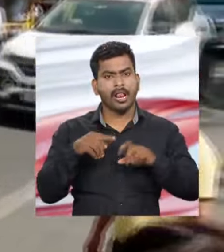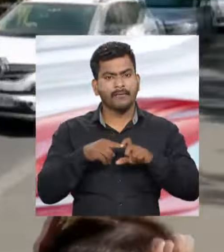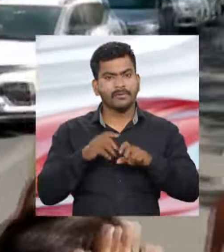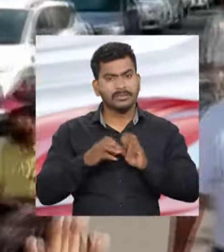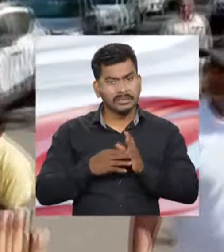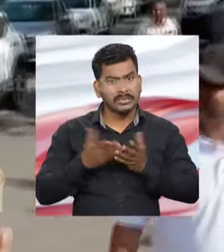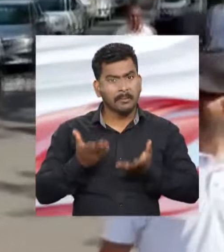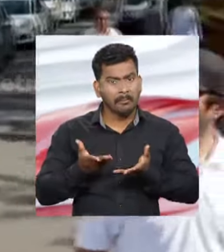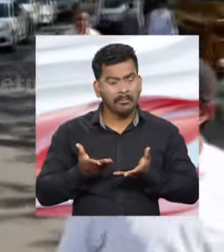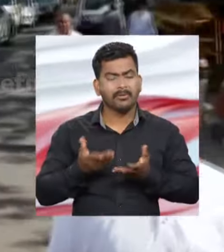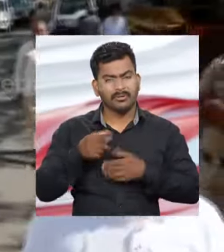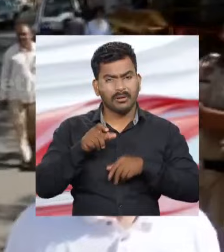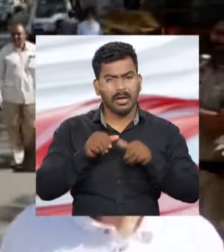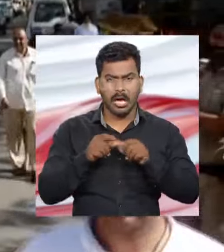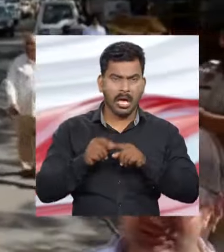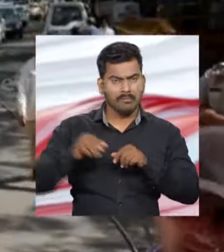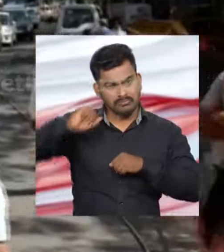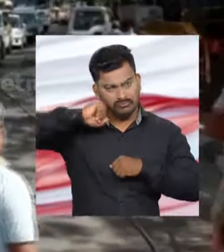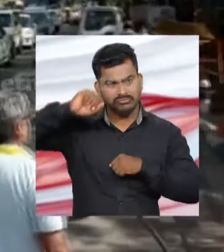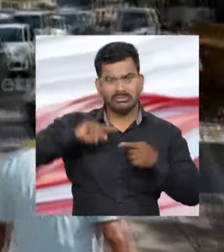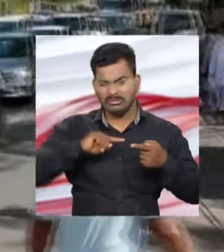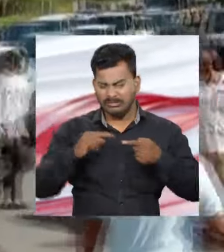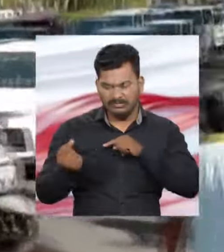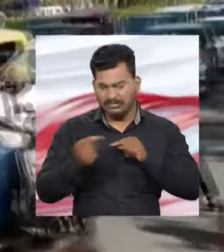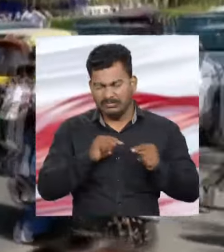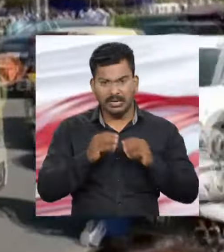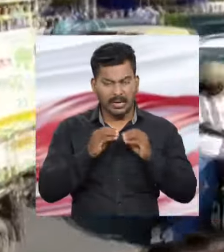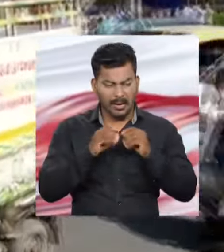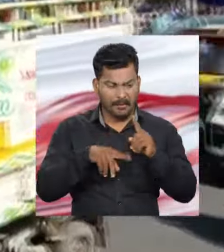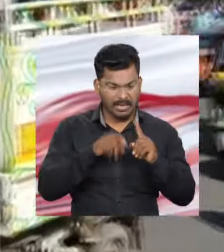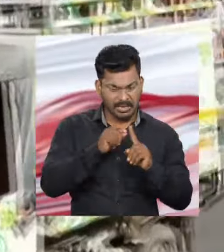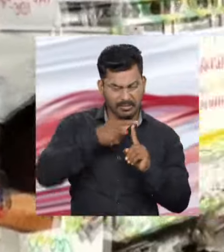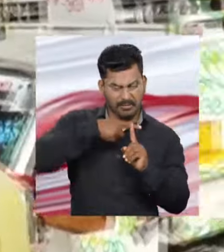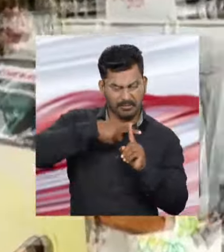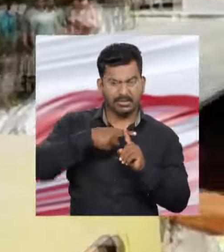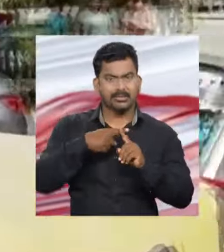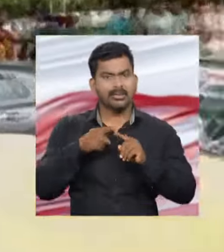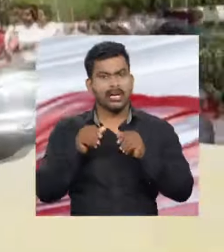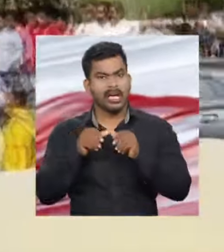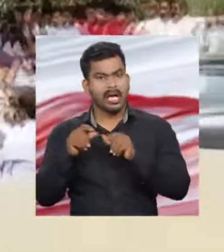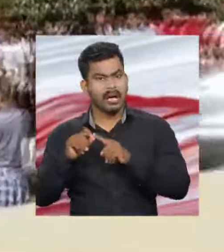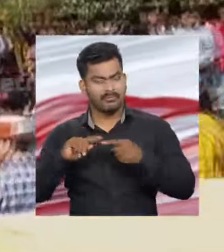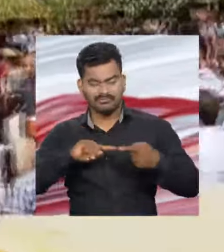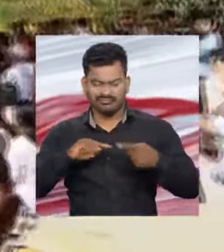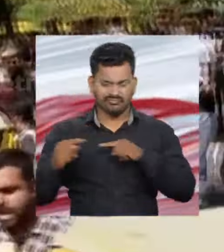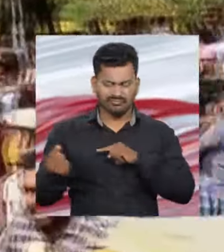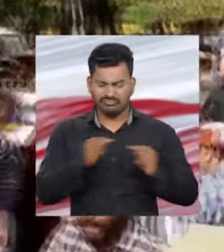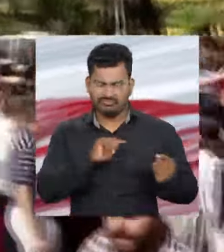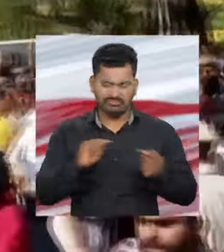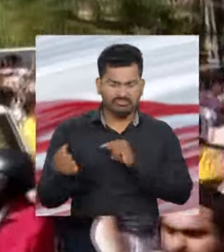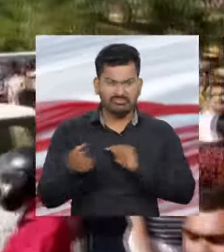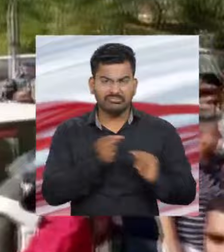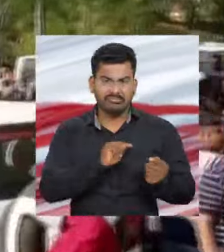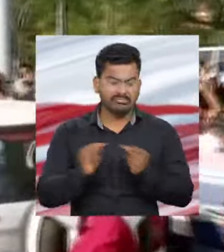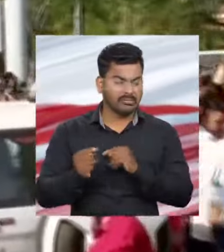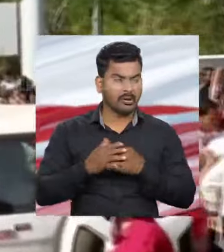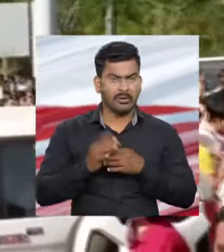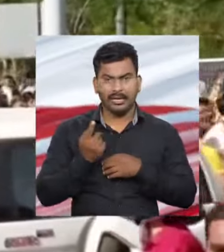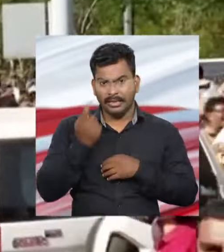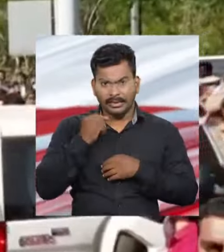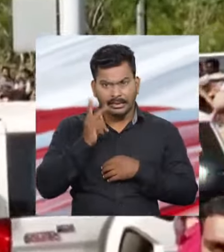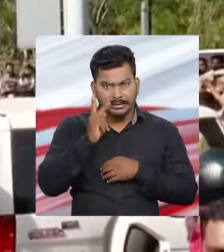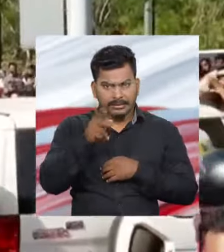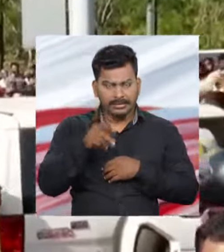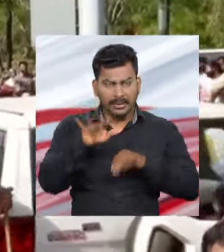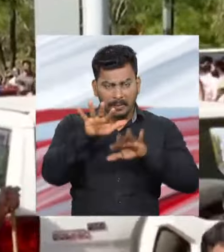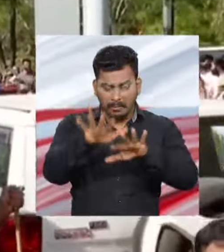അതേ നാണയത്തിൽ തന്നെ പ്രതിഷേധിക്കുമുയർത്തി ഒരു ജനരോഷം ഉയർത്തിക്കൊണ്ട് വരിക എന്നത് തന്നെയാണ് പ്രതിപക്ഷ പാർട്ടികളുടെ തീരുമാനം, ഉദ്ദേശം. ഇന്നലെ നമ്മൾ കണ്ടതാണ്, വലിയ